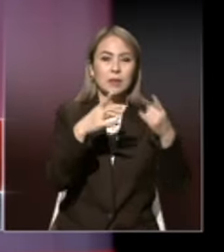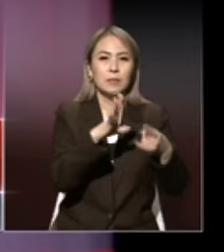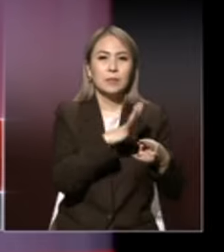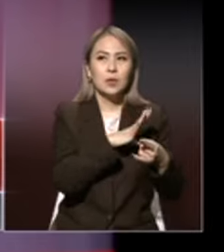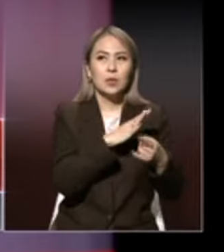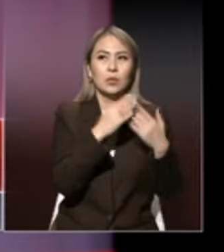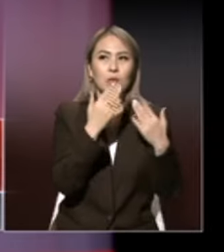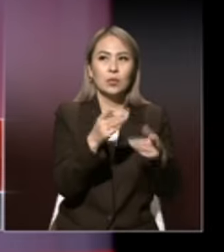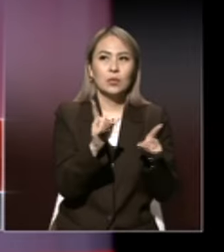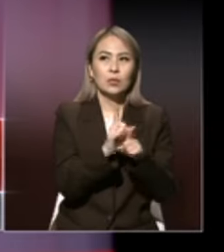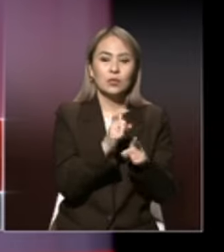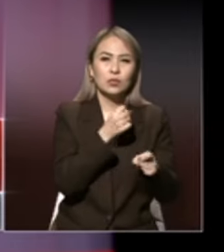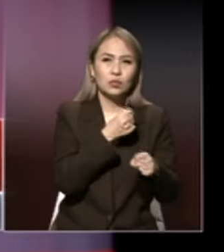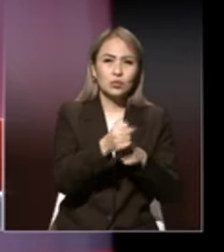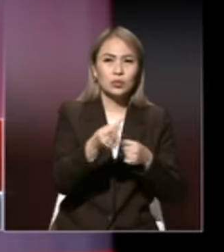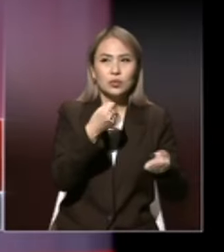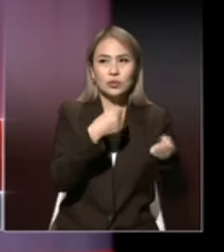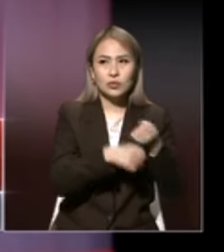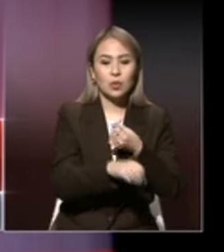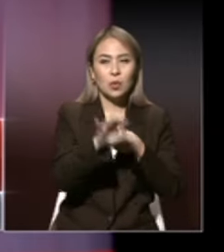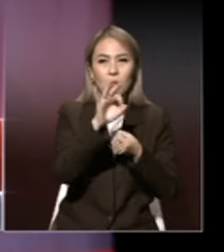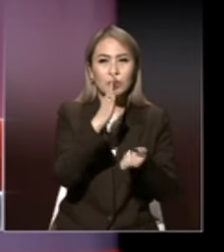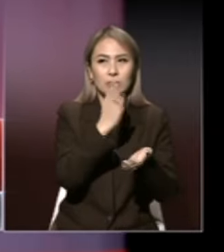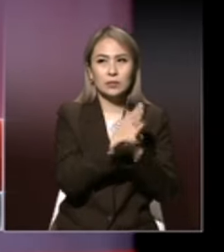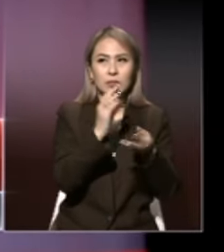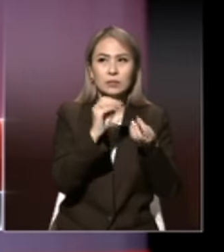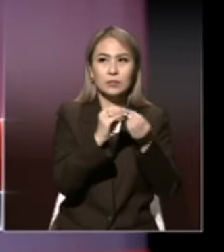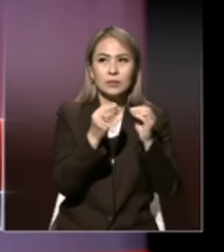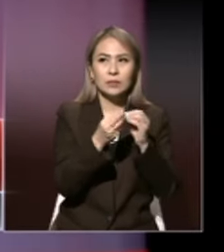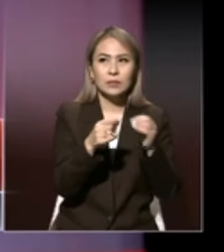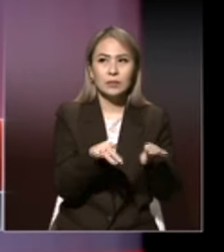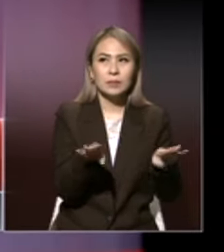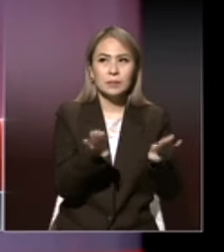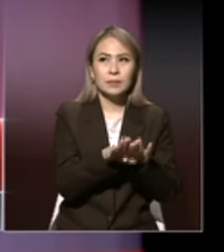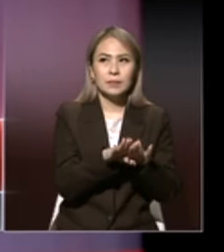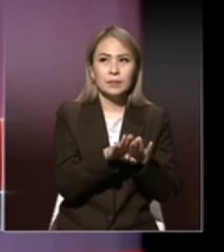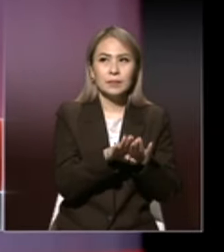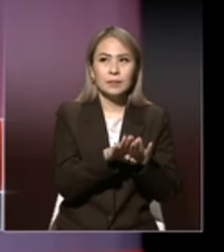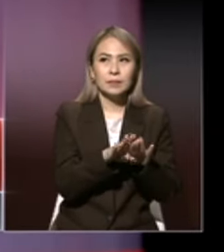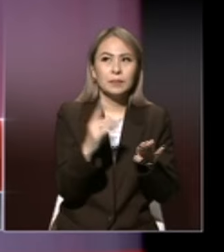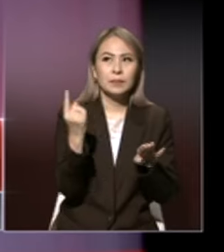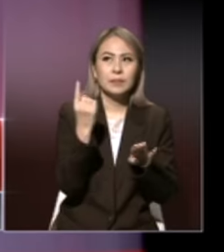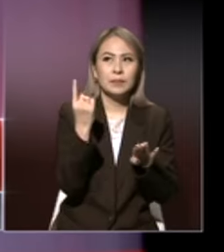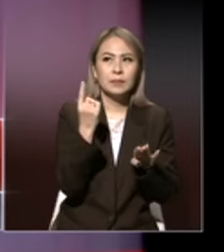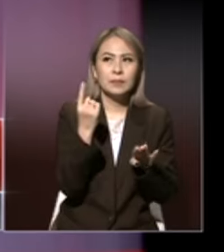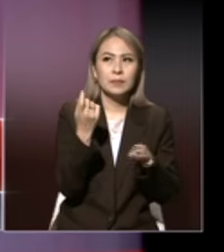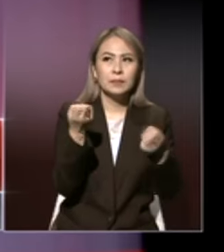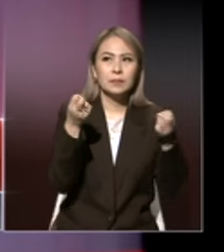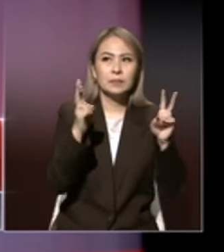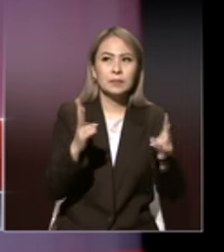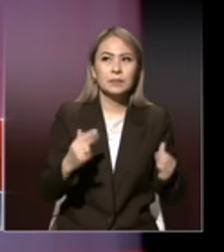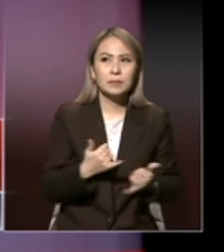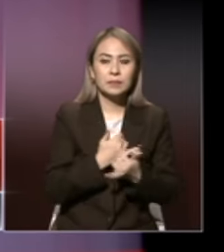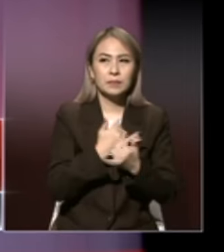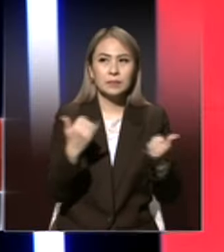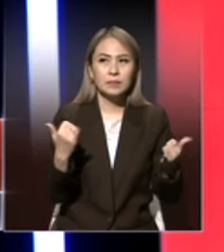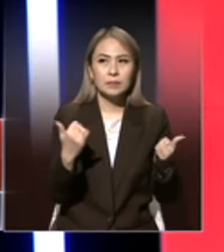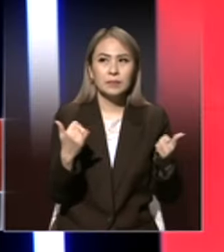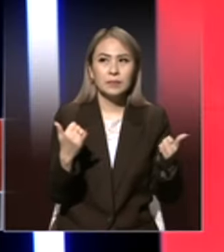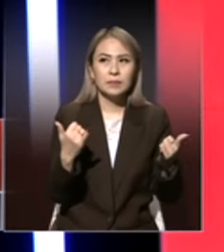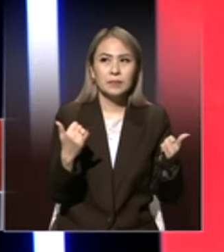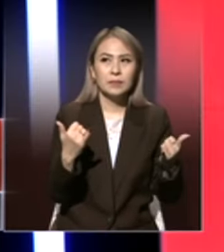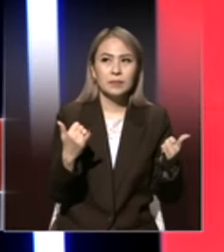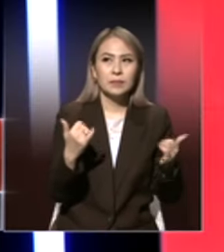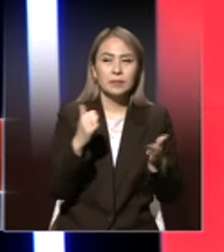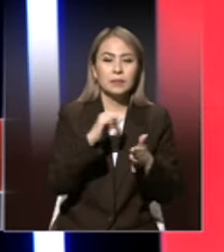Ол жерде тұрмыстық зорлық-зомбылық, ұру-соғу мәселесі бар. Бірақ ол жердегі мәселе, біріншіден, ол кімге арналған? Ақыры неге алып баратын көрсетеді?